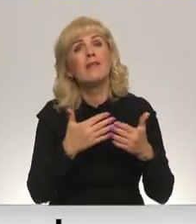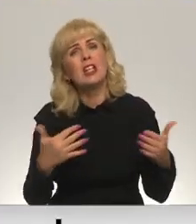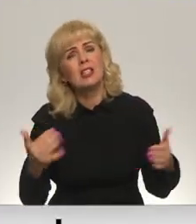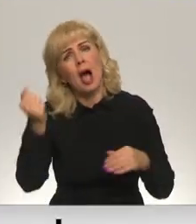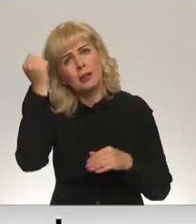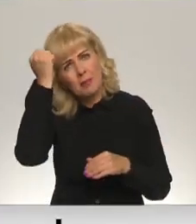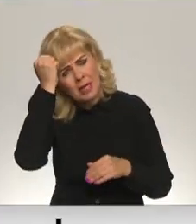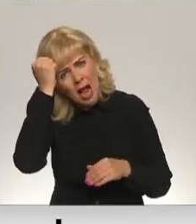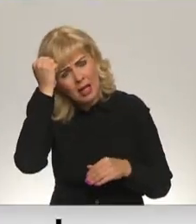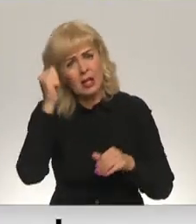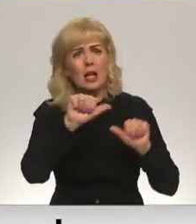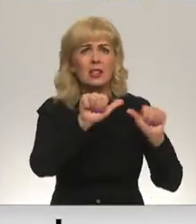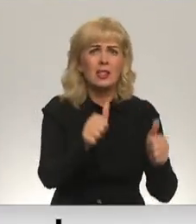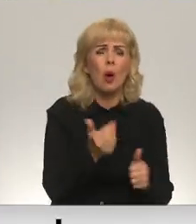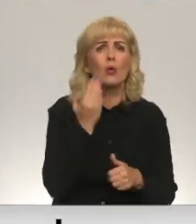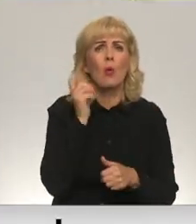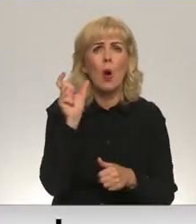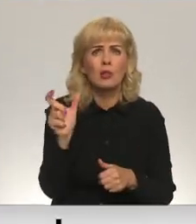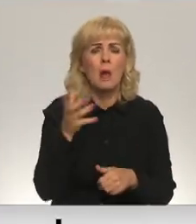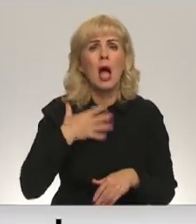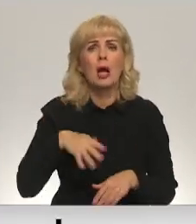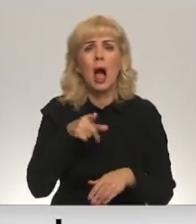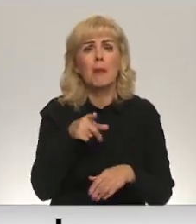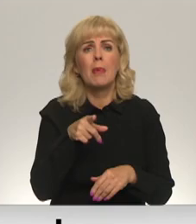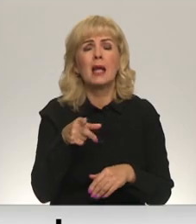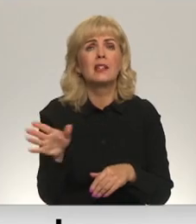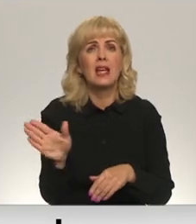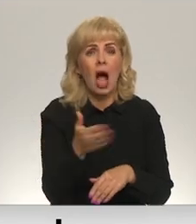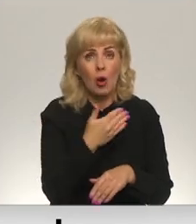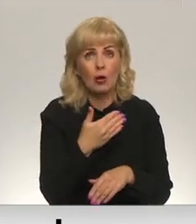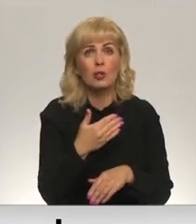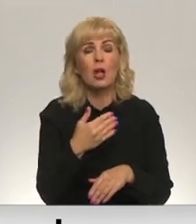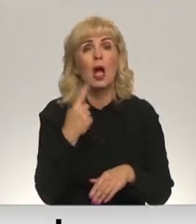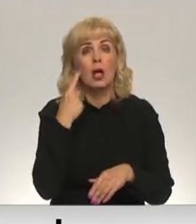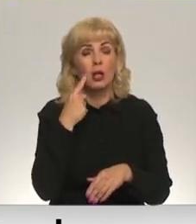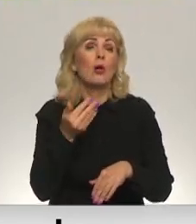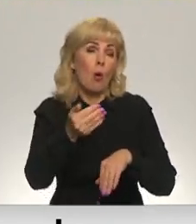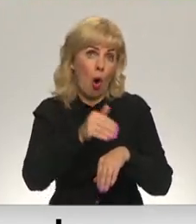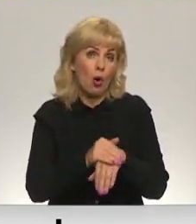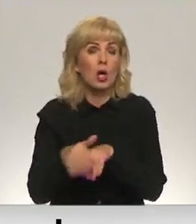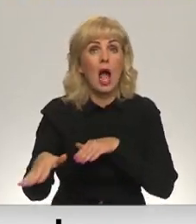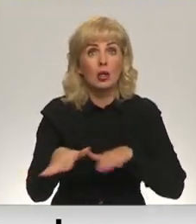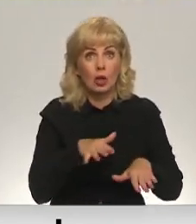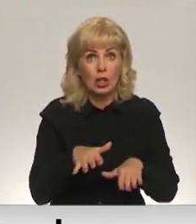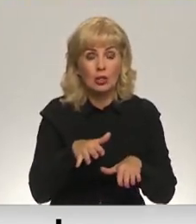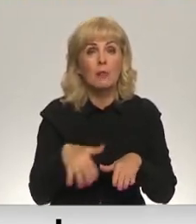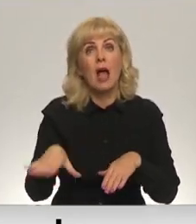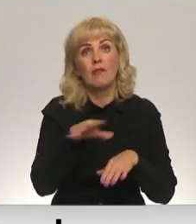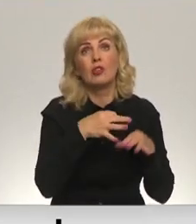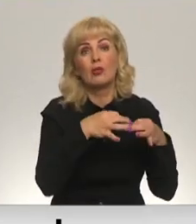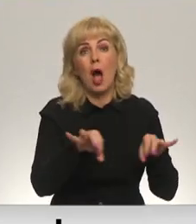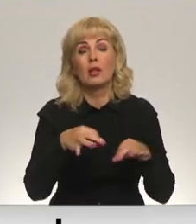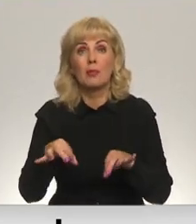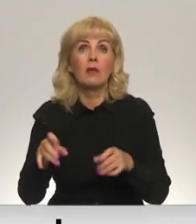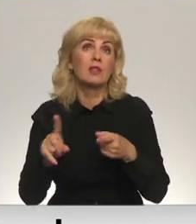pieminekļi, statuētas, nosaukumi. Kāpēc tas viss ir jāiezlikt? Nu, es redzu to kā konsekventu rīcību, ja viņi tagad visur atbrīvosies no kaut kā, kas